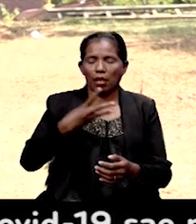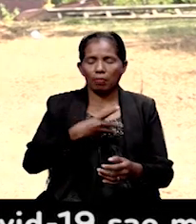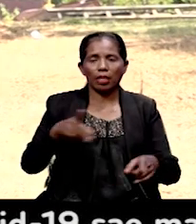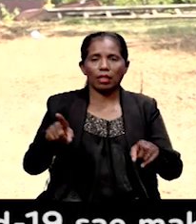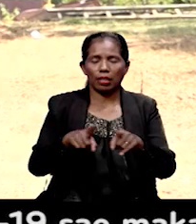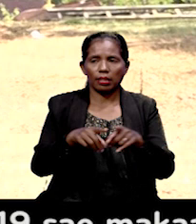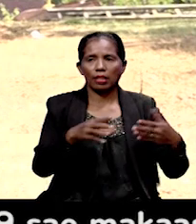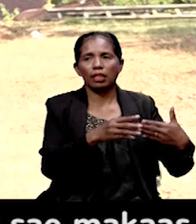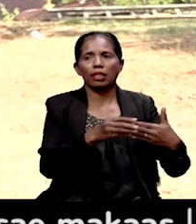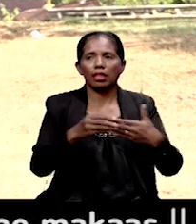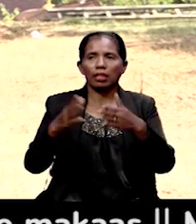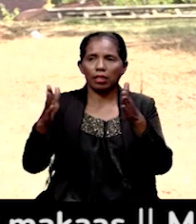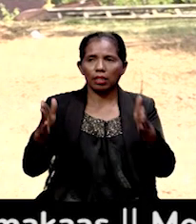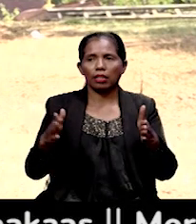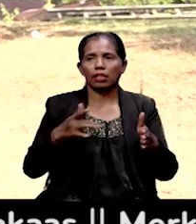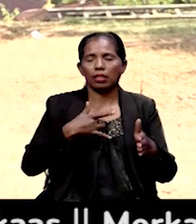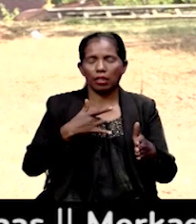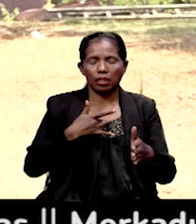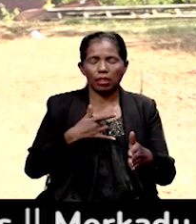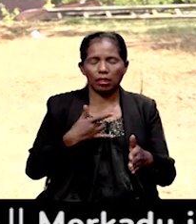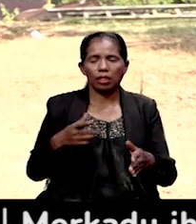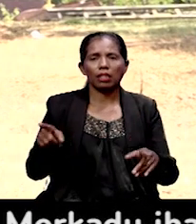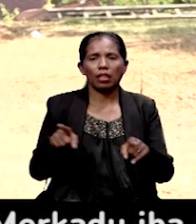lokal. Senti kata kita ne sai